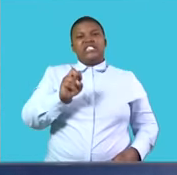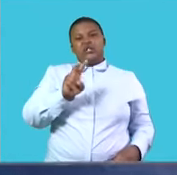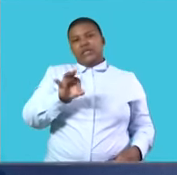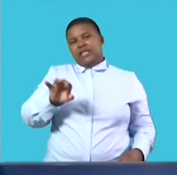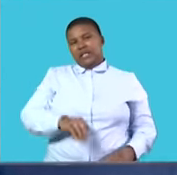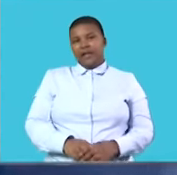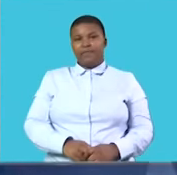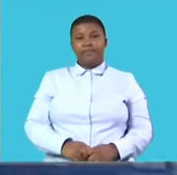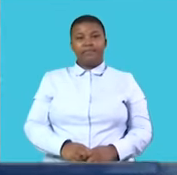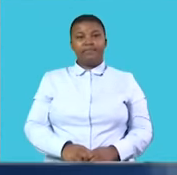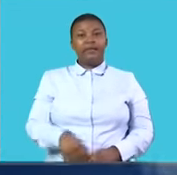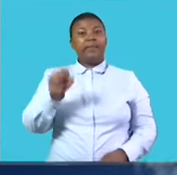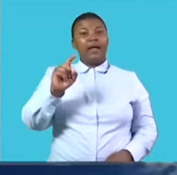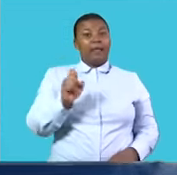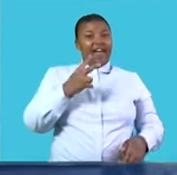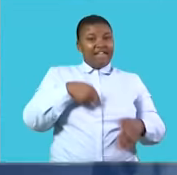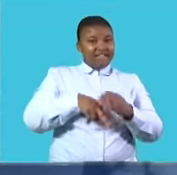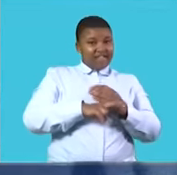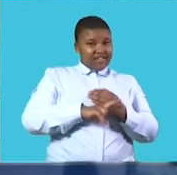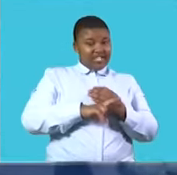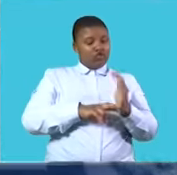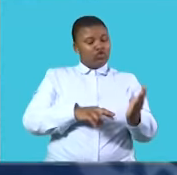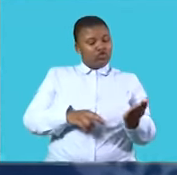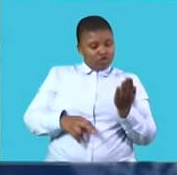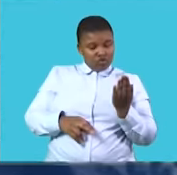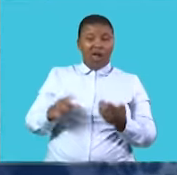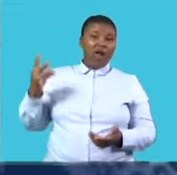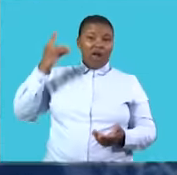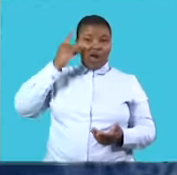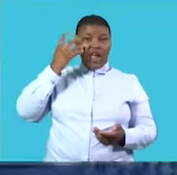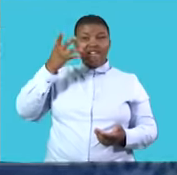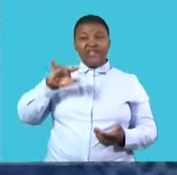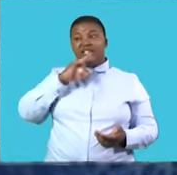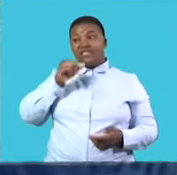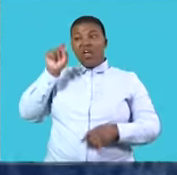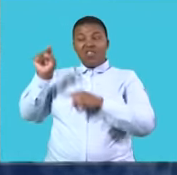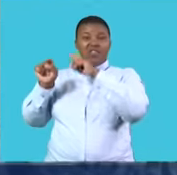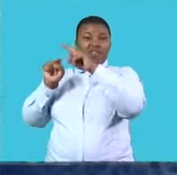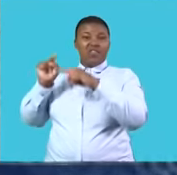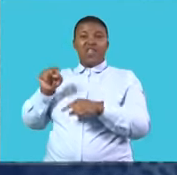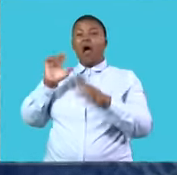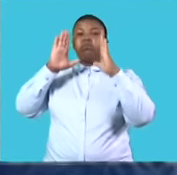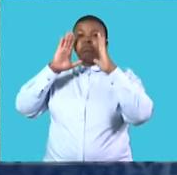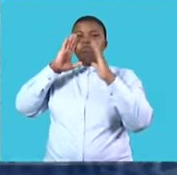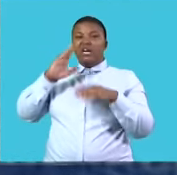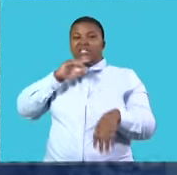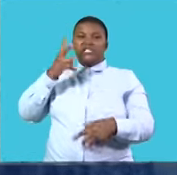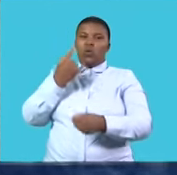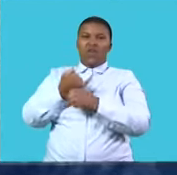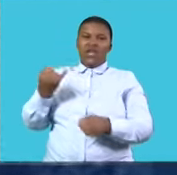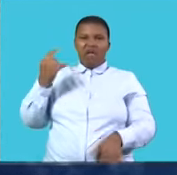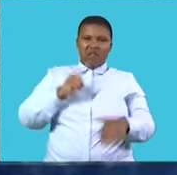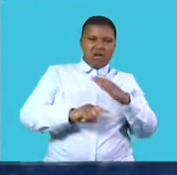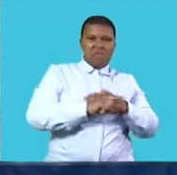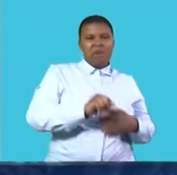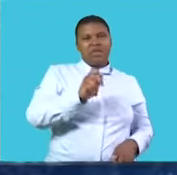ka-2023. Kulo mfanekiso kamacingwane wakhuluma amazwi alumelayo wabhekise kumalema esho nokusho ukuthi ngeke engene esifundazweni sakwaZulu